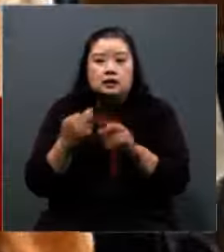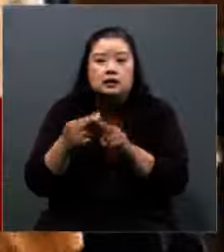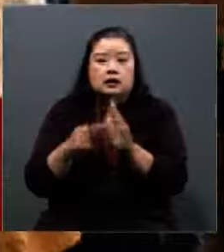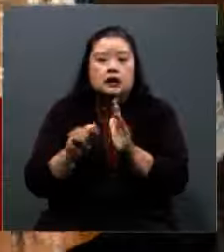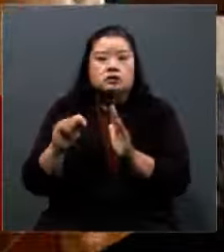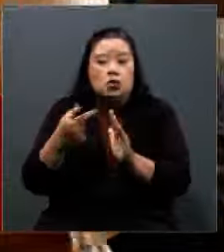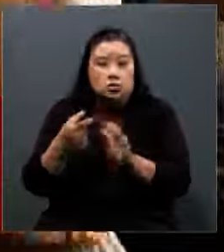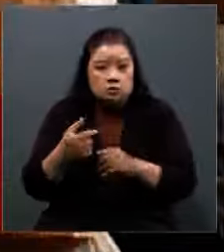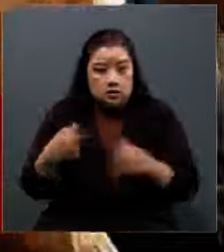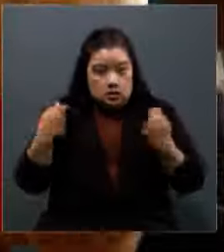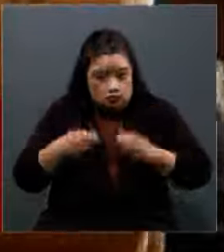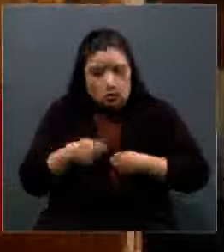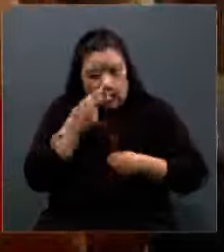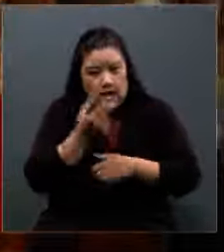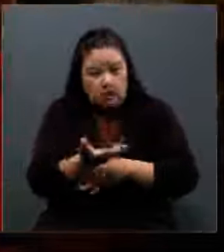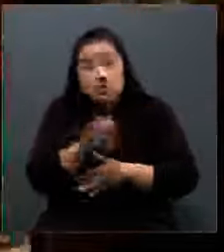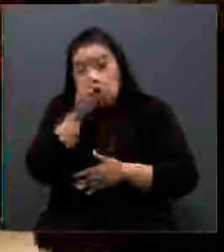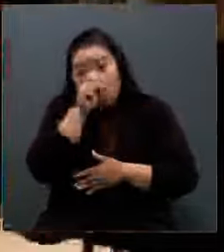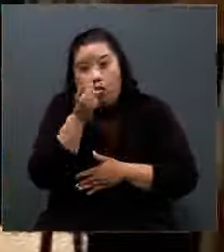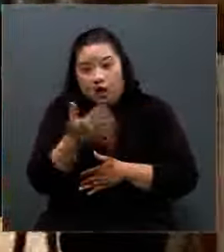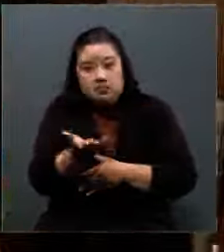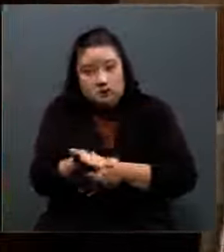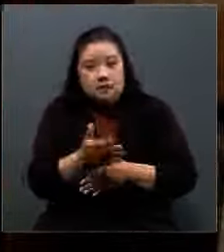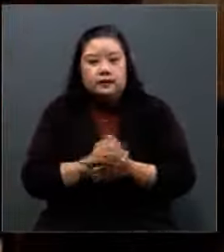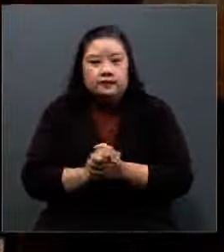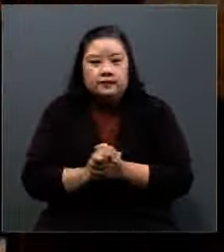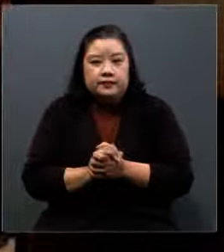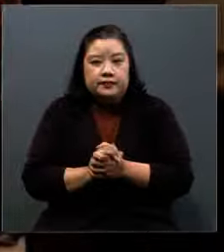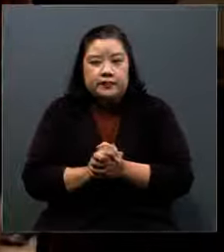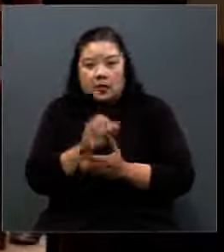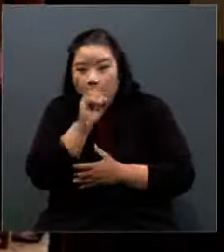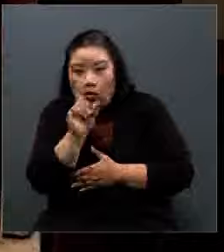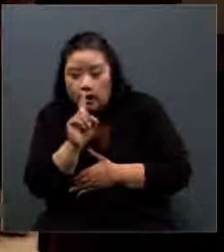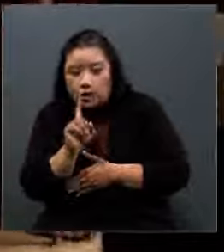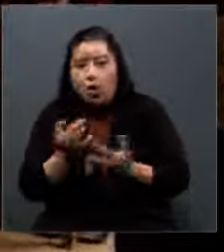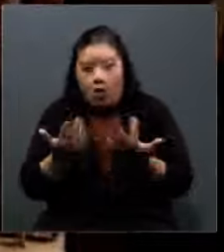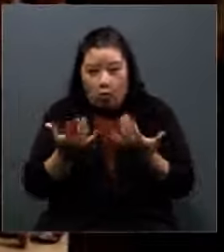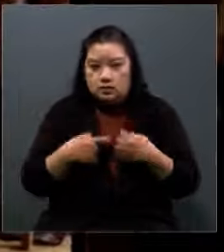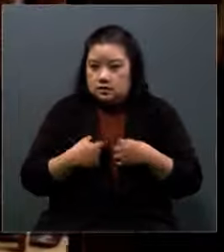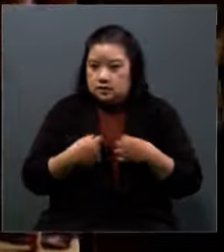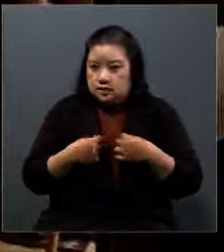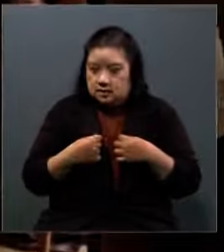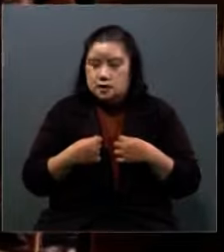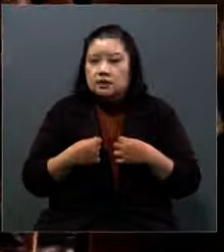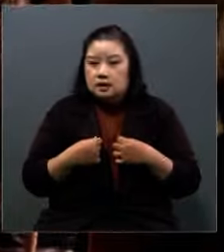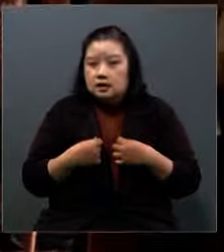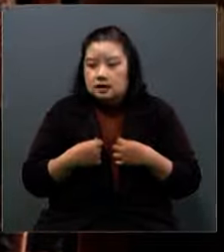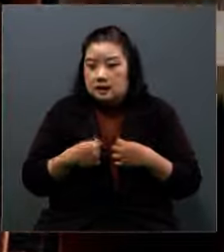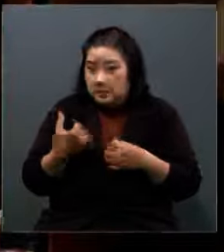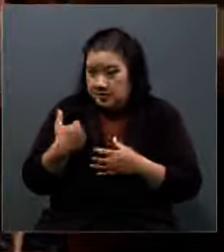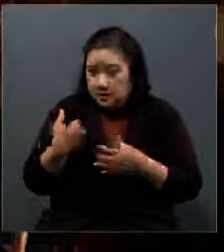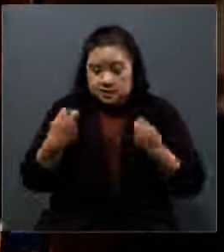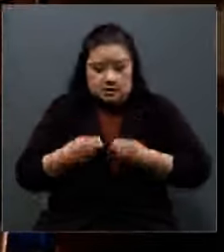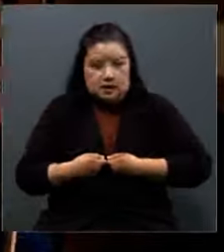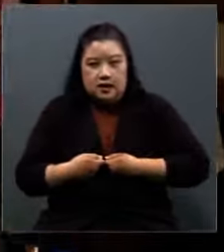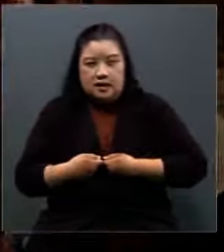ภัณฑ์จากผ้าใยกันชงนี่ได้ลองสวมเสื้อด้วยแล้วท่านนายกบอกเลยนะครับว่าเดี๋ยวจะนำเสื้อผ้าใยกันชงเนี่ยไปใส่โ